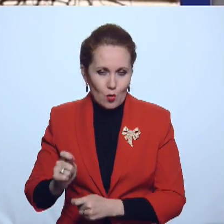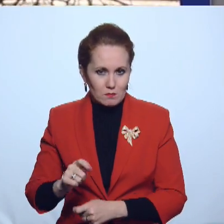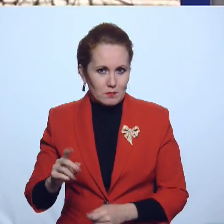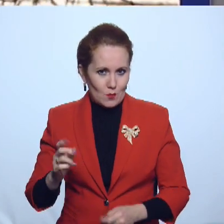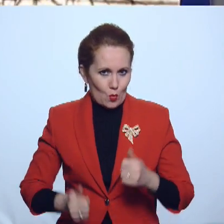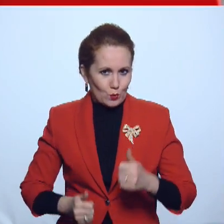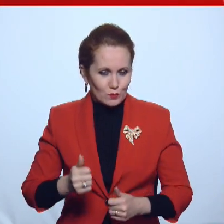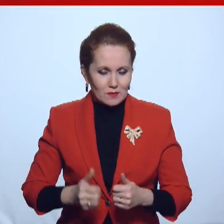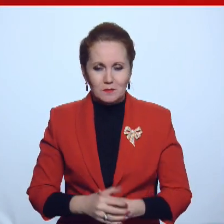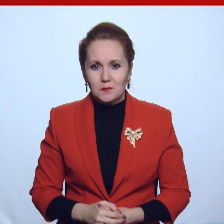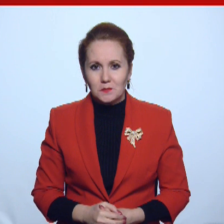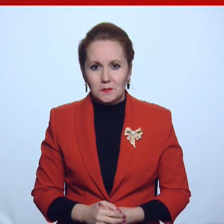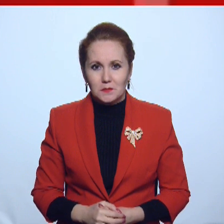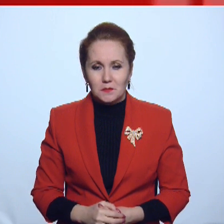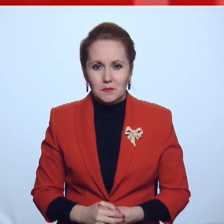России».